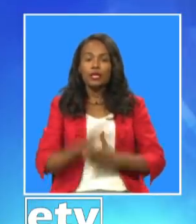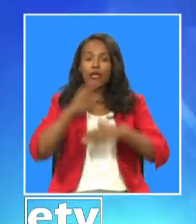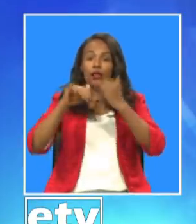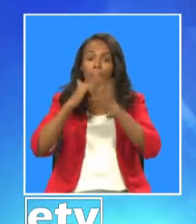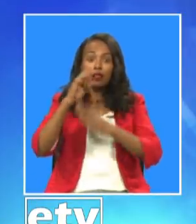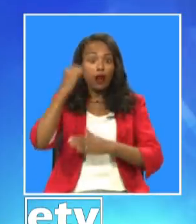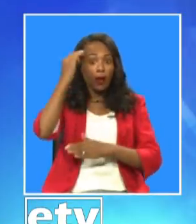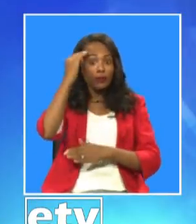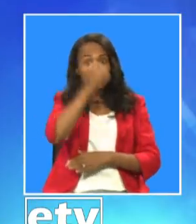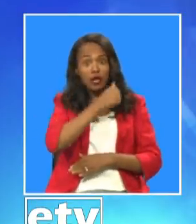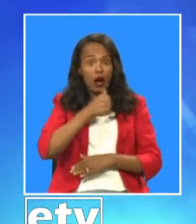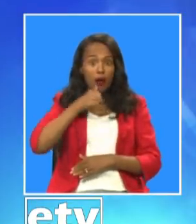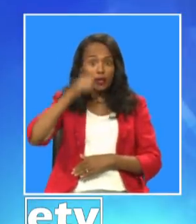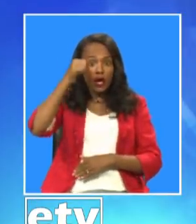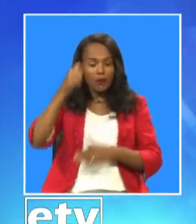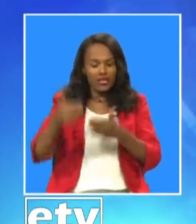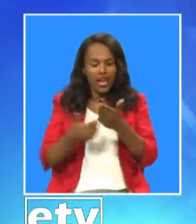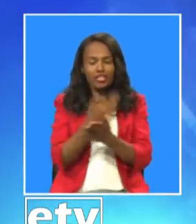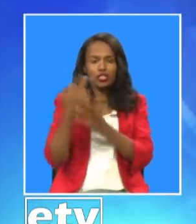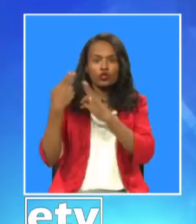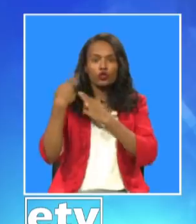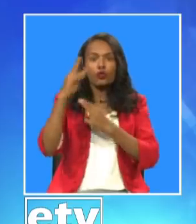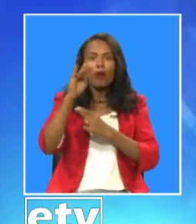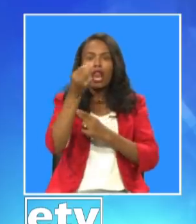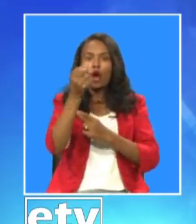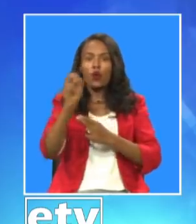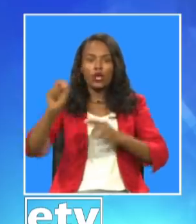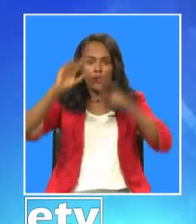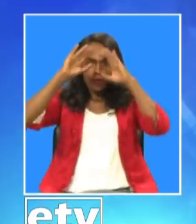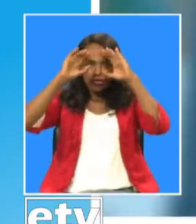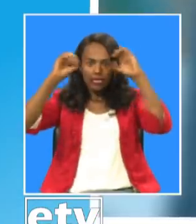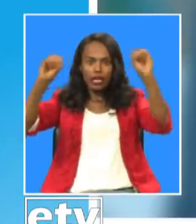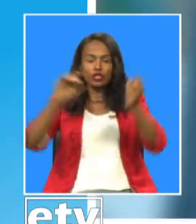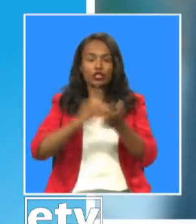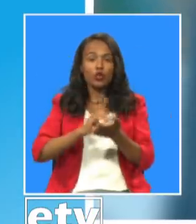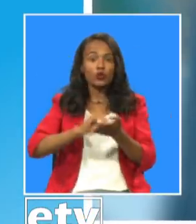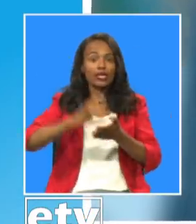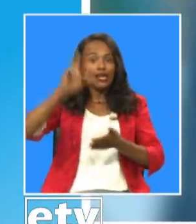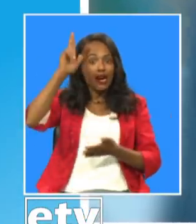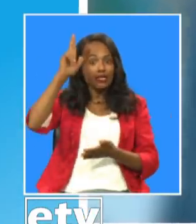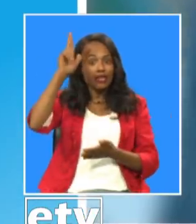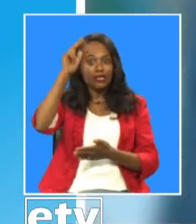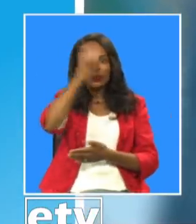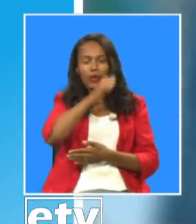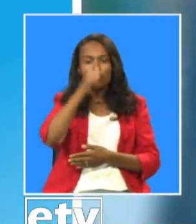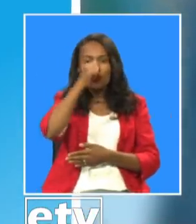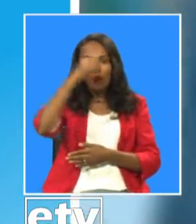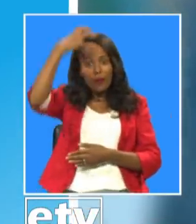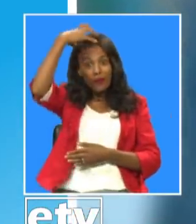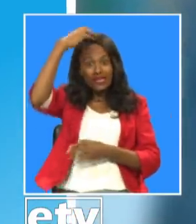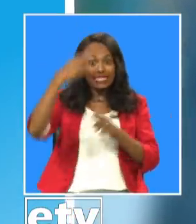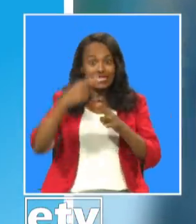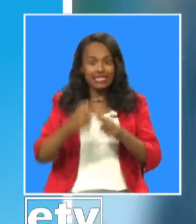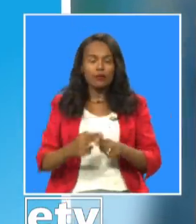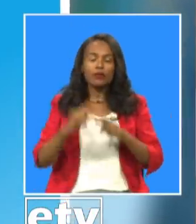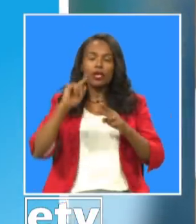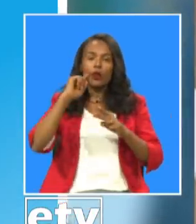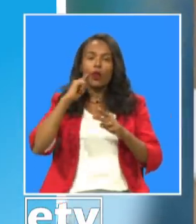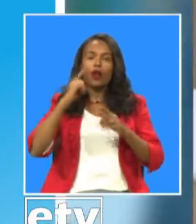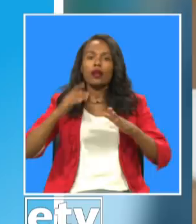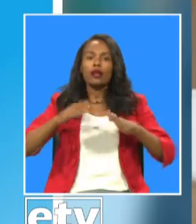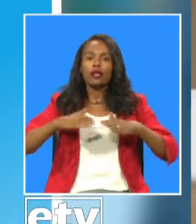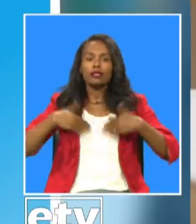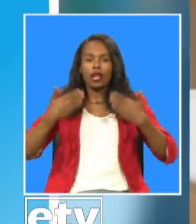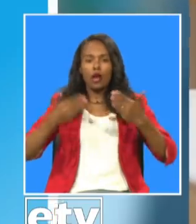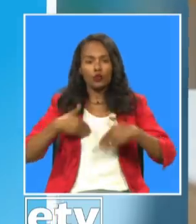ጠቅላይ ሚኒስትር አብይ አህመድ አዲስ ለተሾሙት የማላዊ ፕሬዝዳንት ዶክተር ላዛሪስ ቻክዌራን በኢትዮጵያ መንግስት ስም የእንኳን ደስ